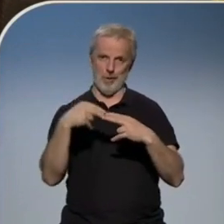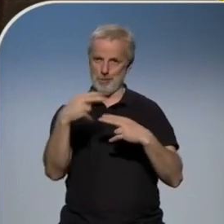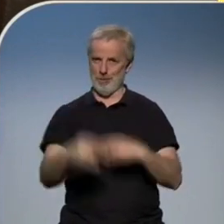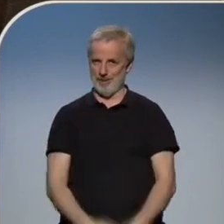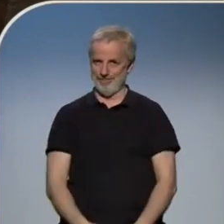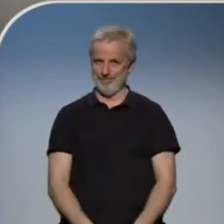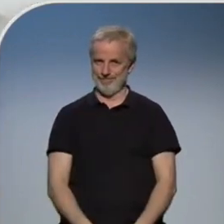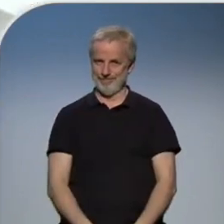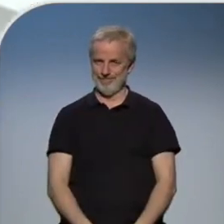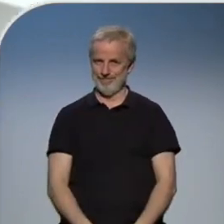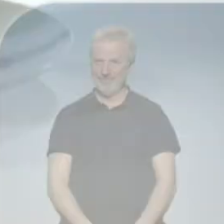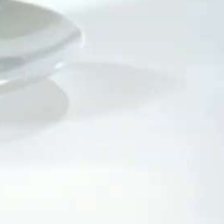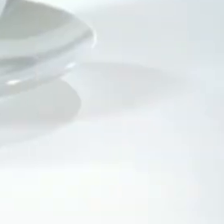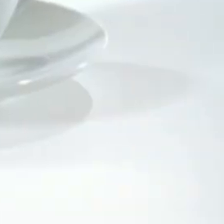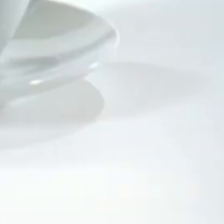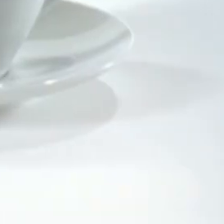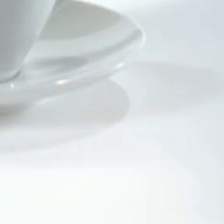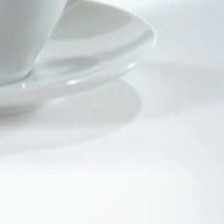Dobře.